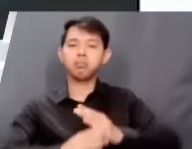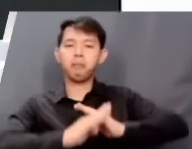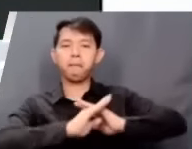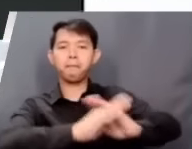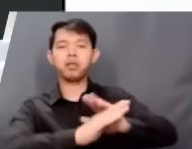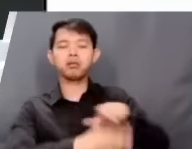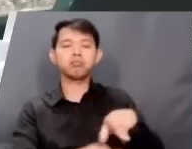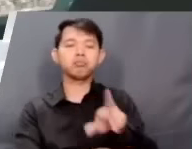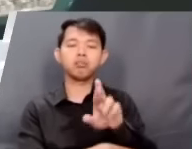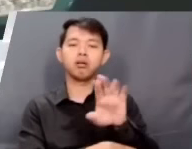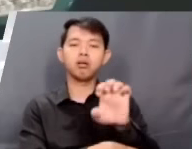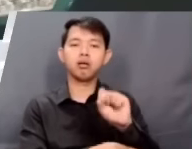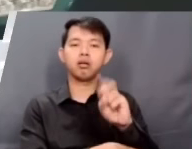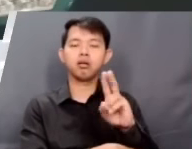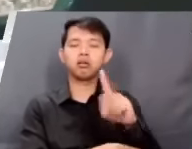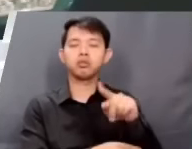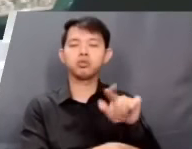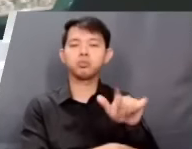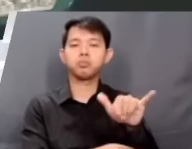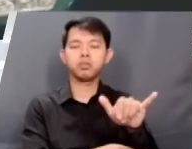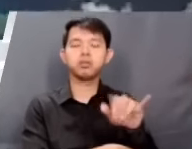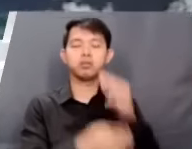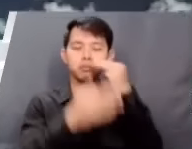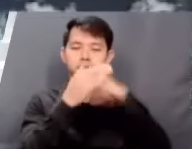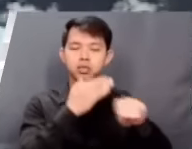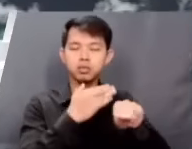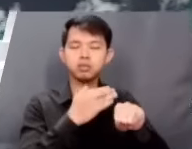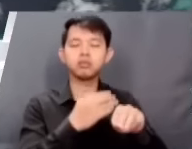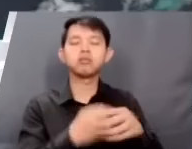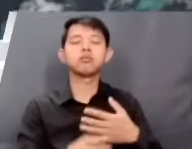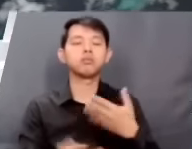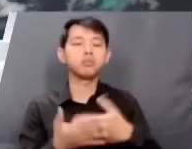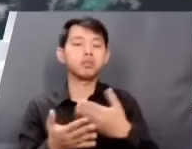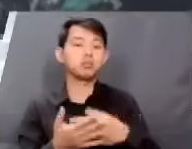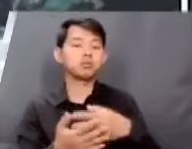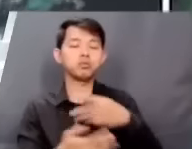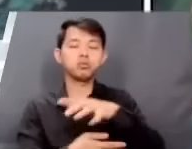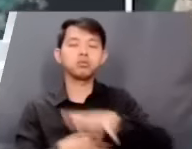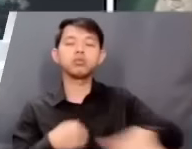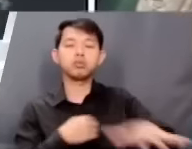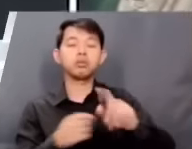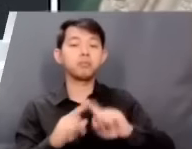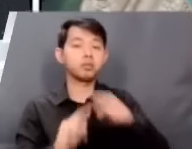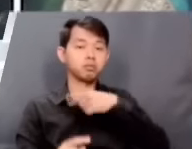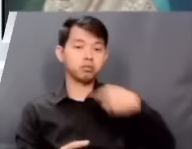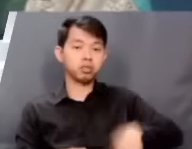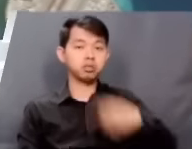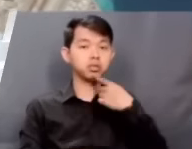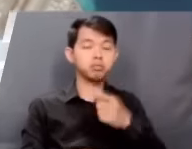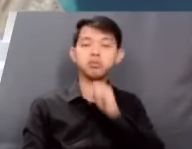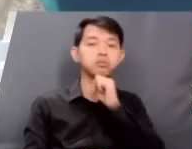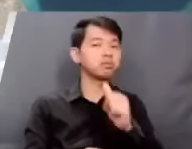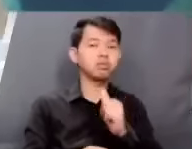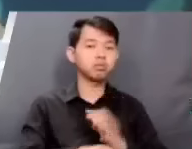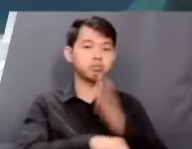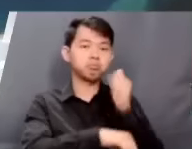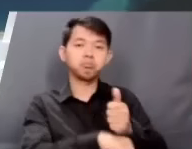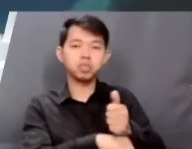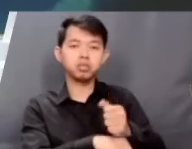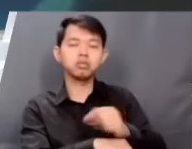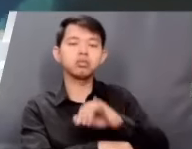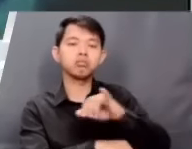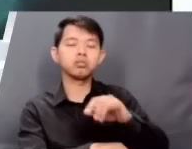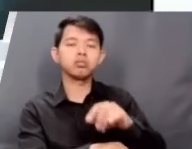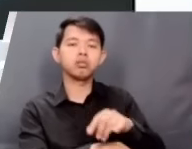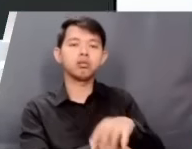sa Eskoda. Una nang itinanggi ng China na nagtatayo sila ng artificial island sa Eskoda Shoal. Ayon sa Asia Maritime